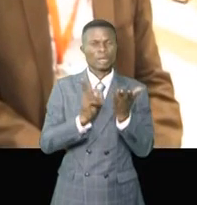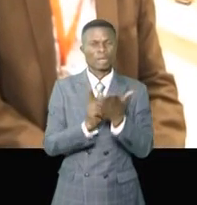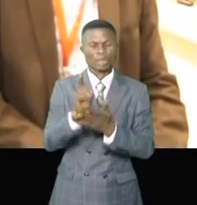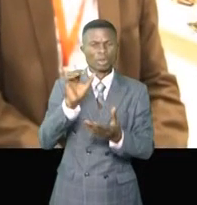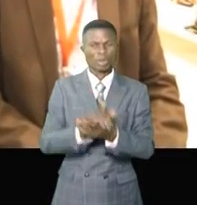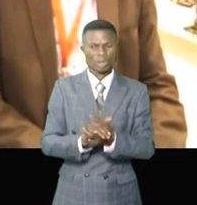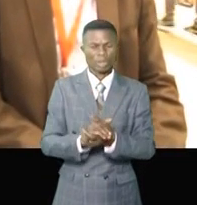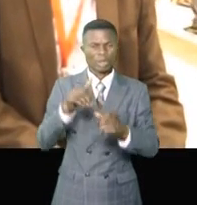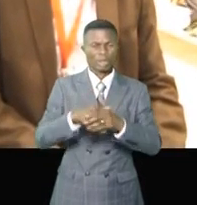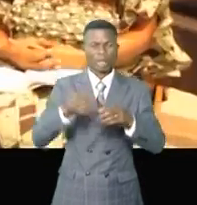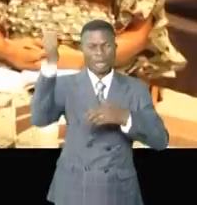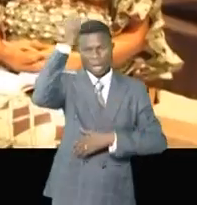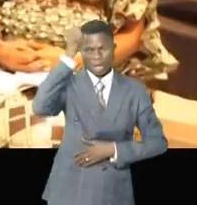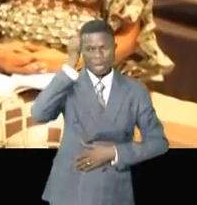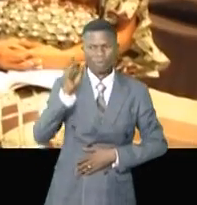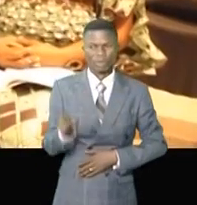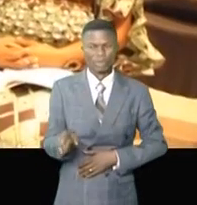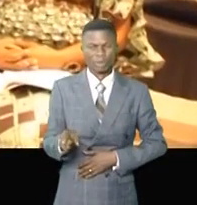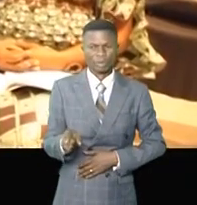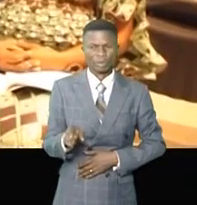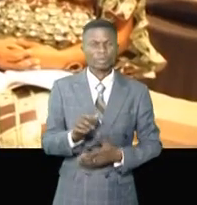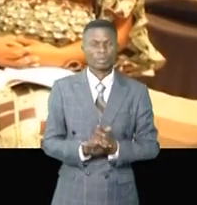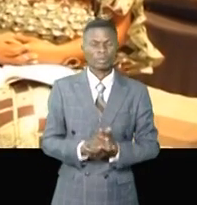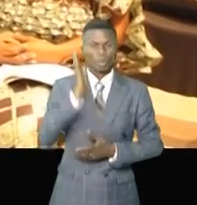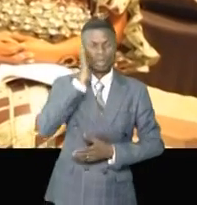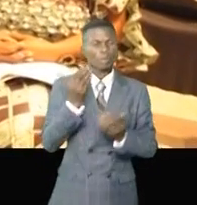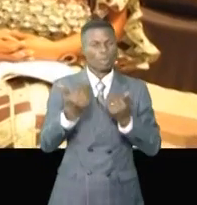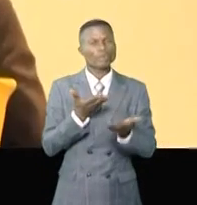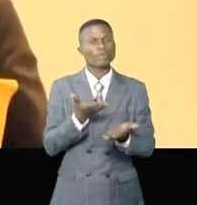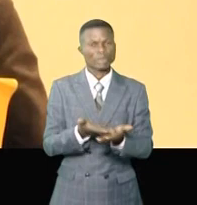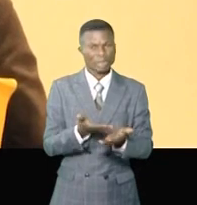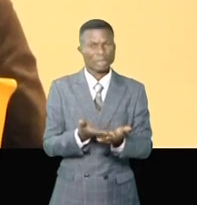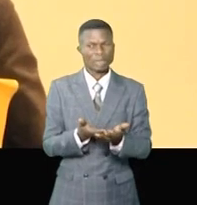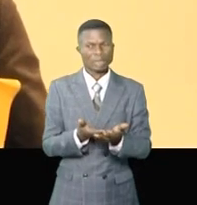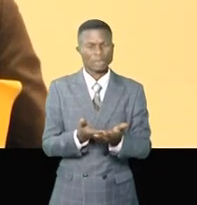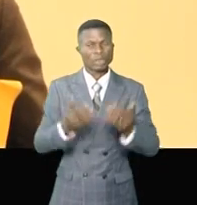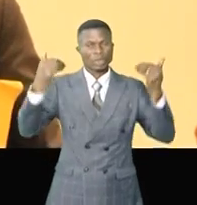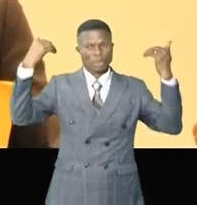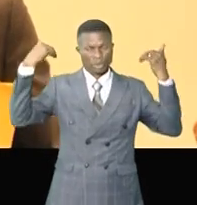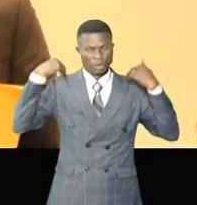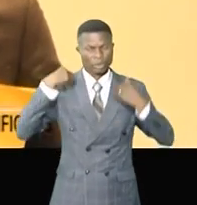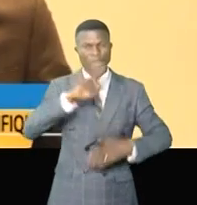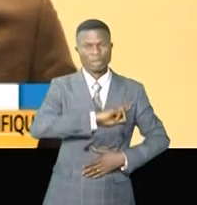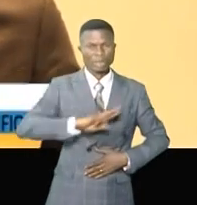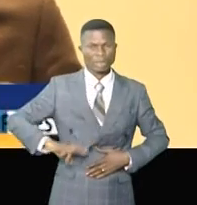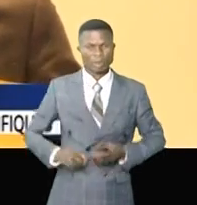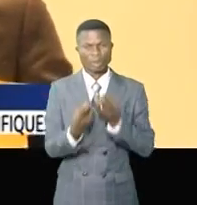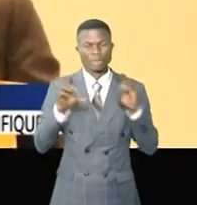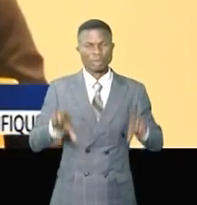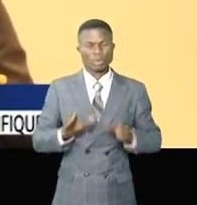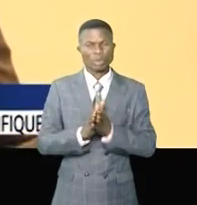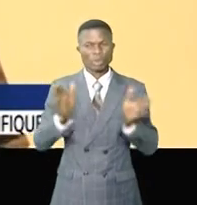des femmes en Afrique. Il y a eu cette bonne volonté des autorités de la RDC en général de